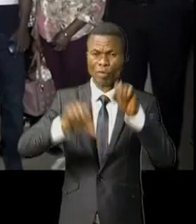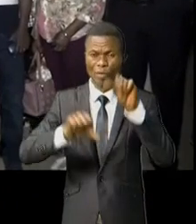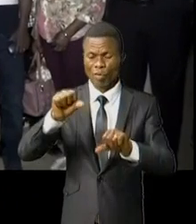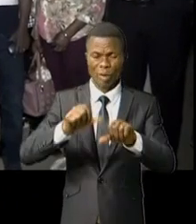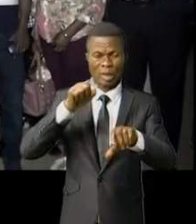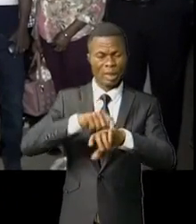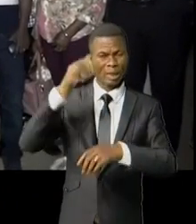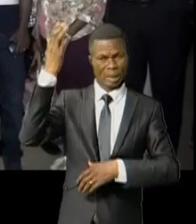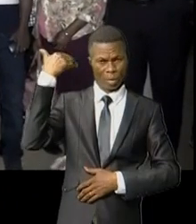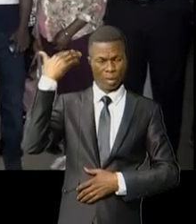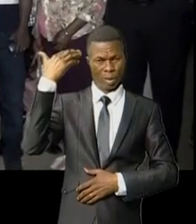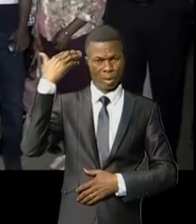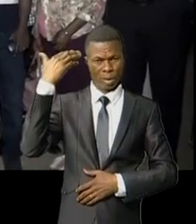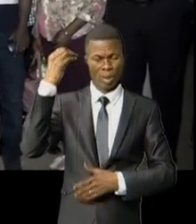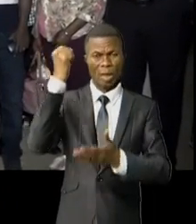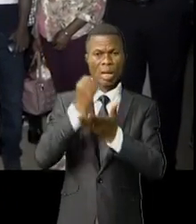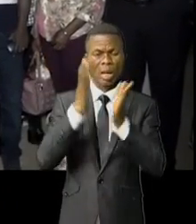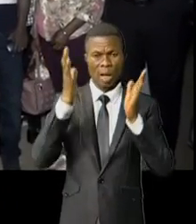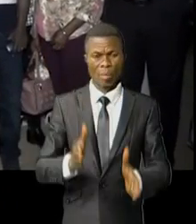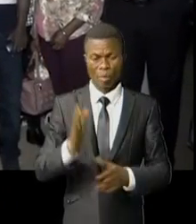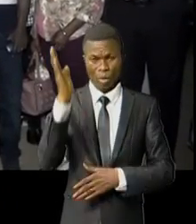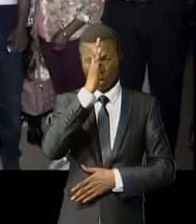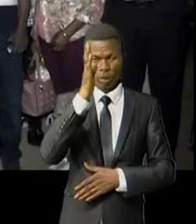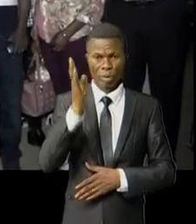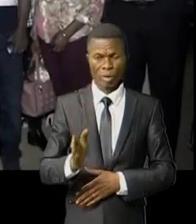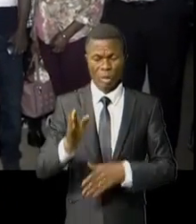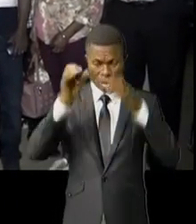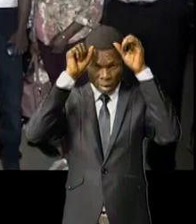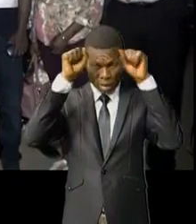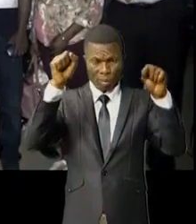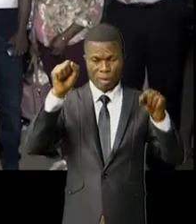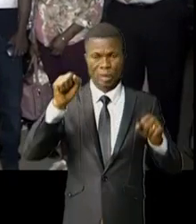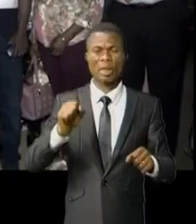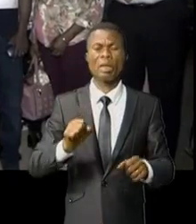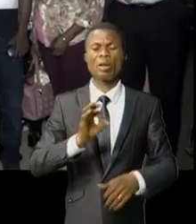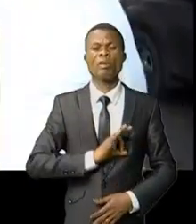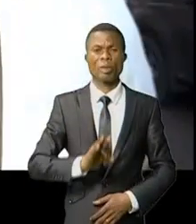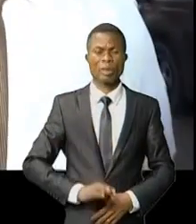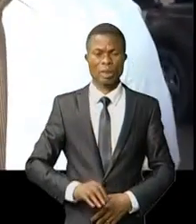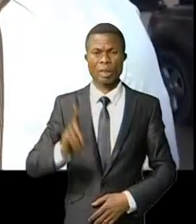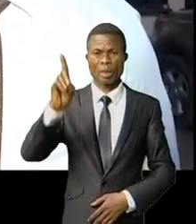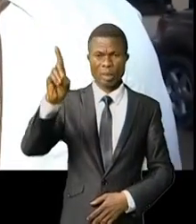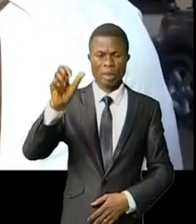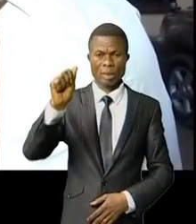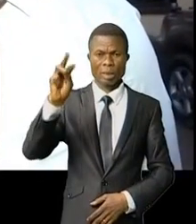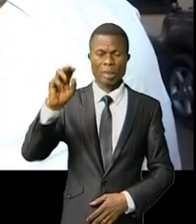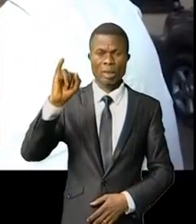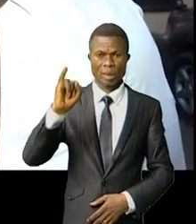temps l'ambassadeur itinérant du chef de l'État, Dani Banza